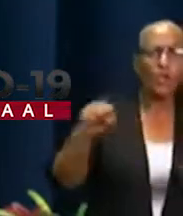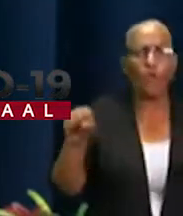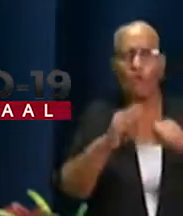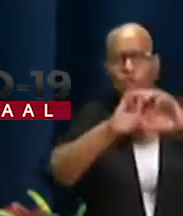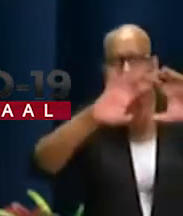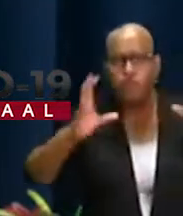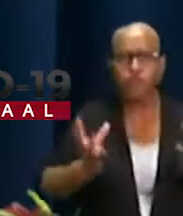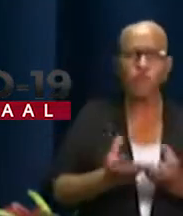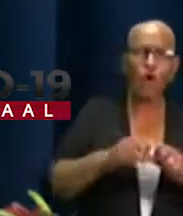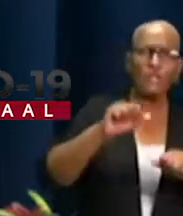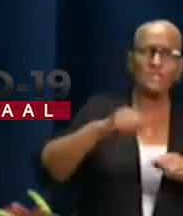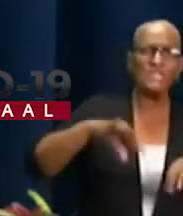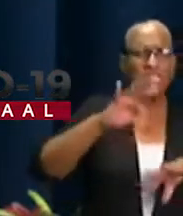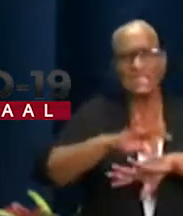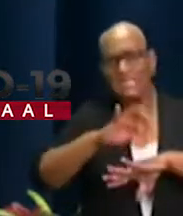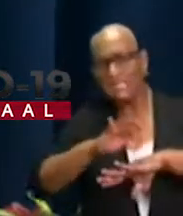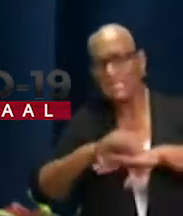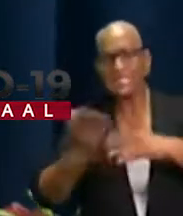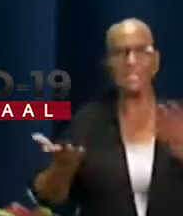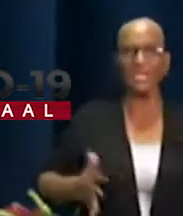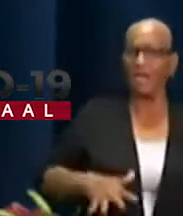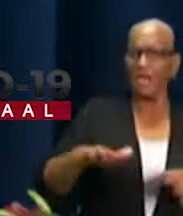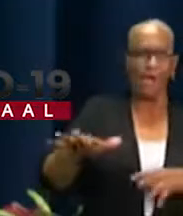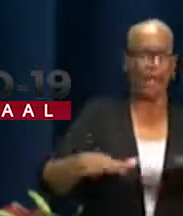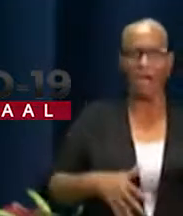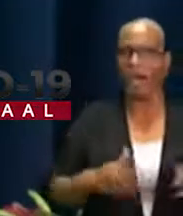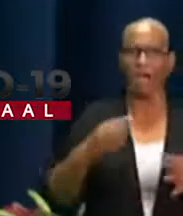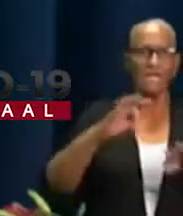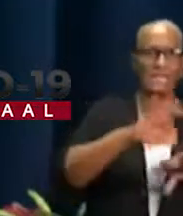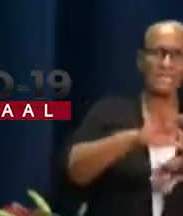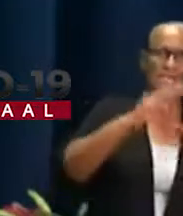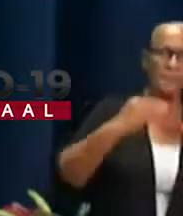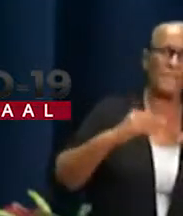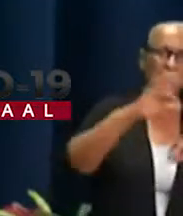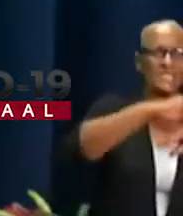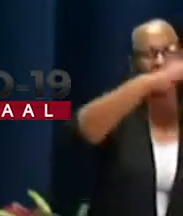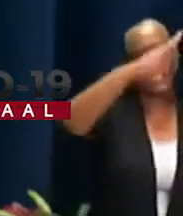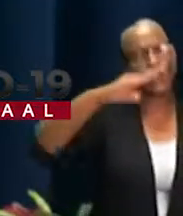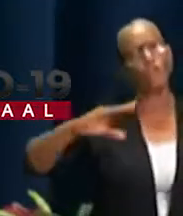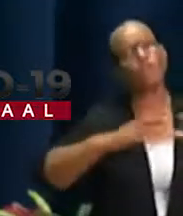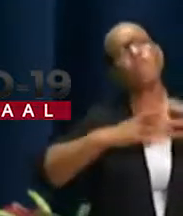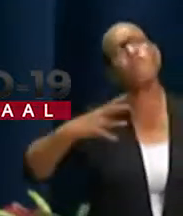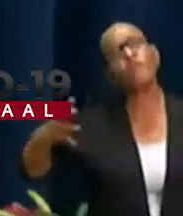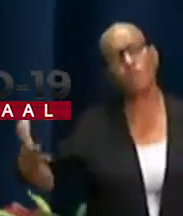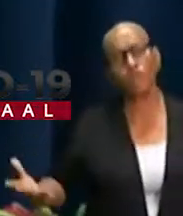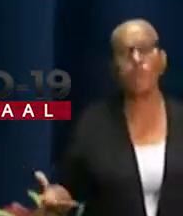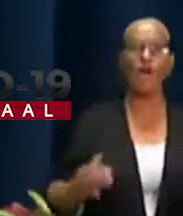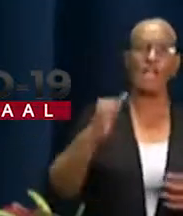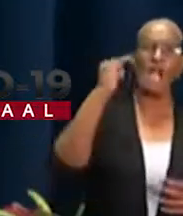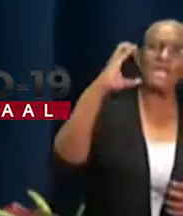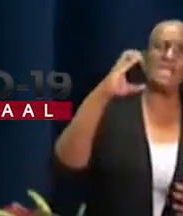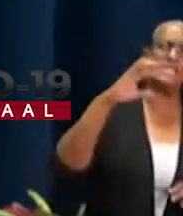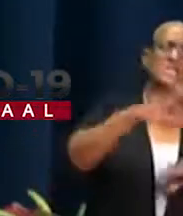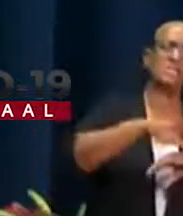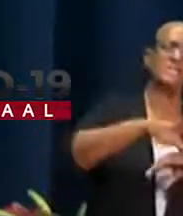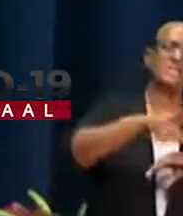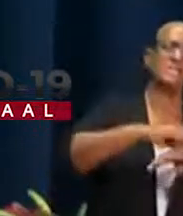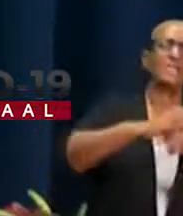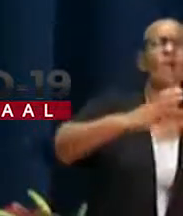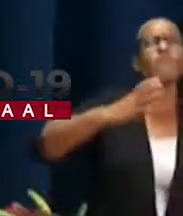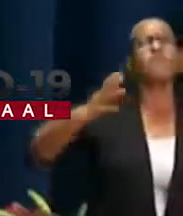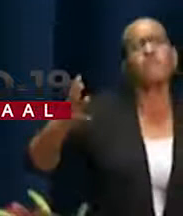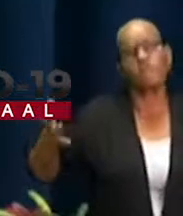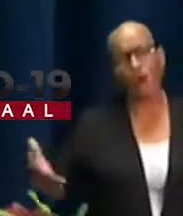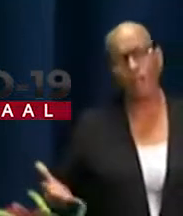zaken niet meer mogelijk was vanwege heel veel opnames. De drukke IC's en de afdelingen waar mensen